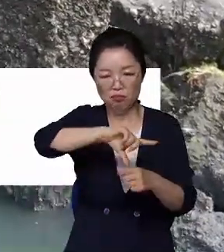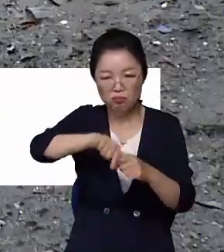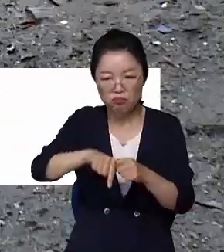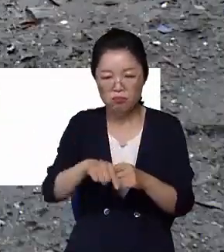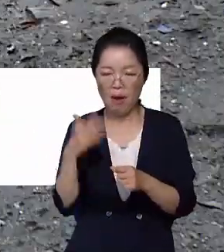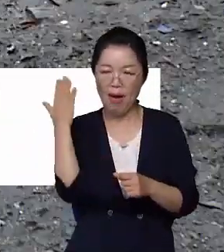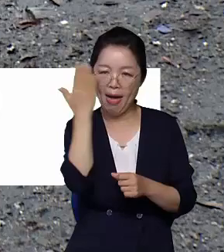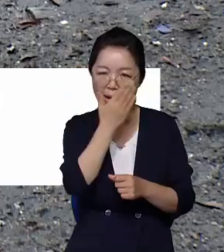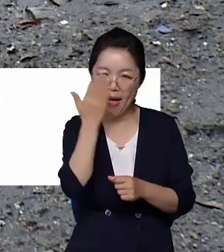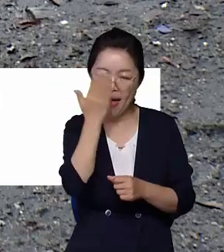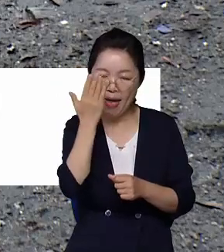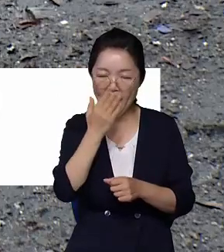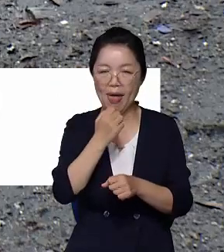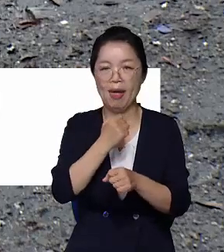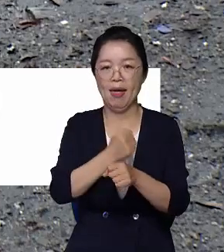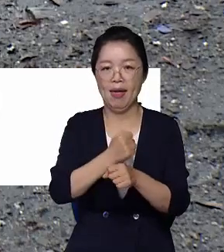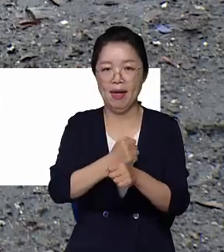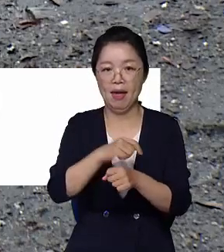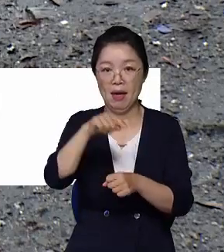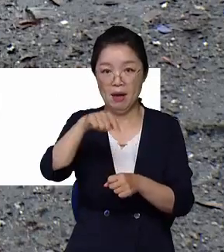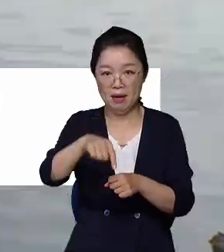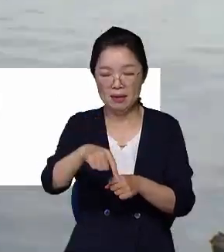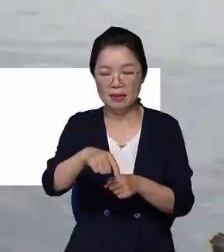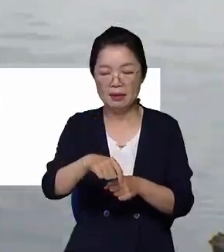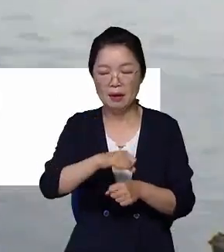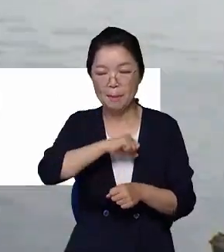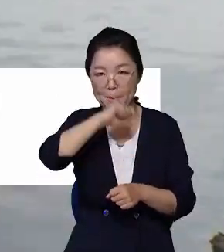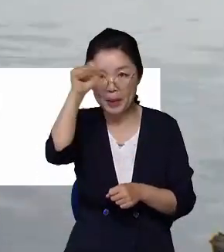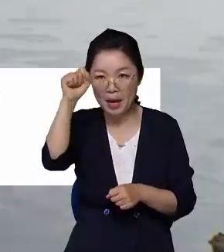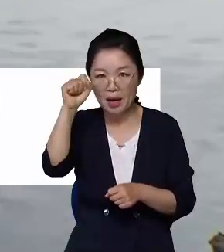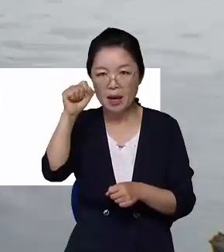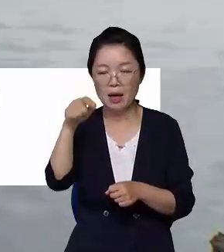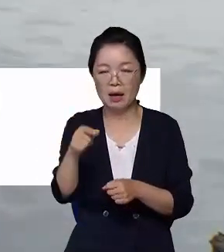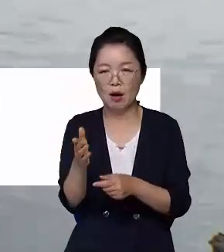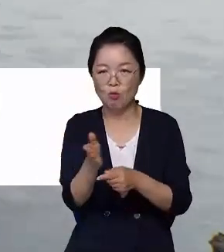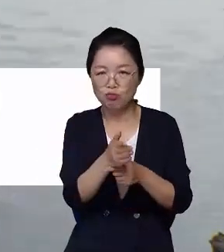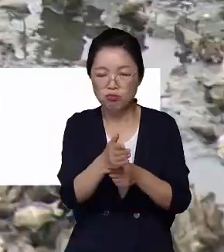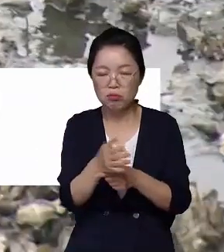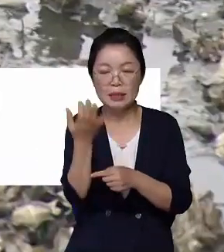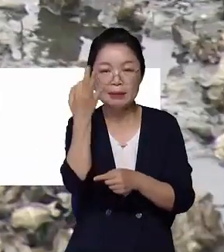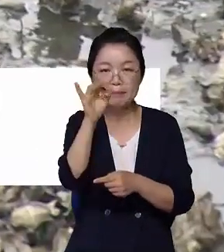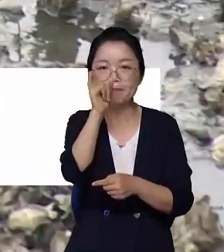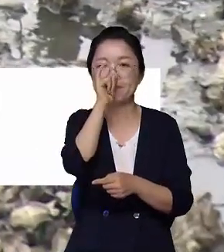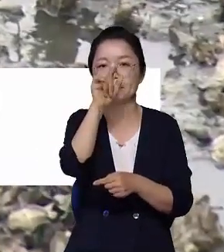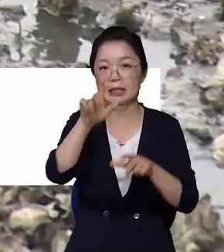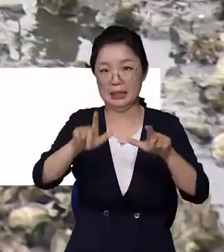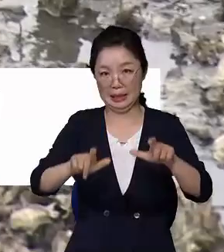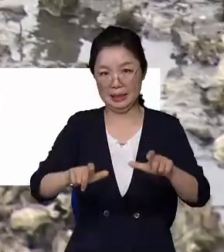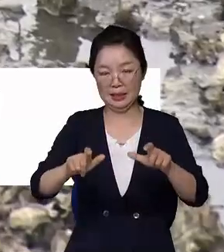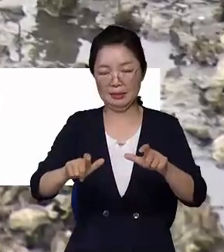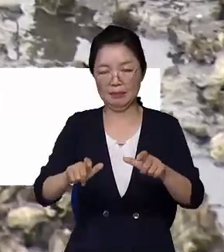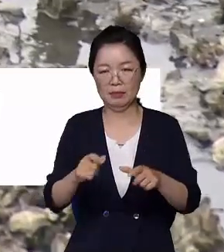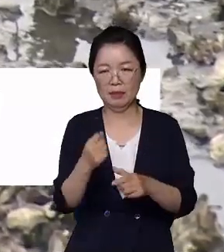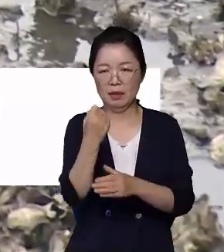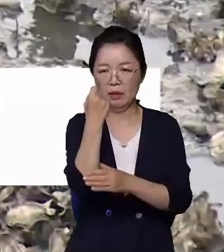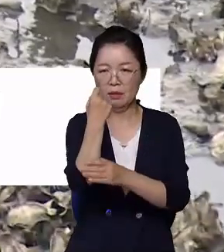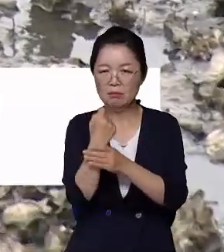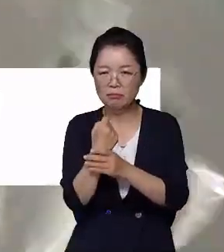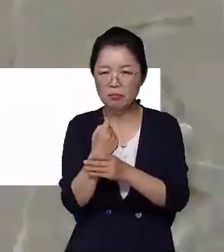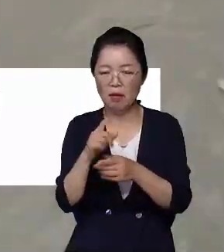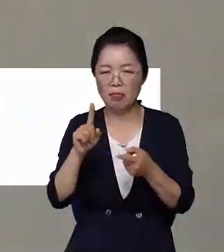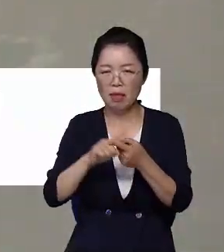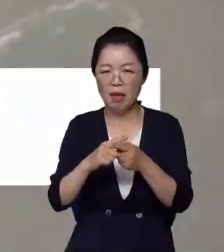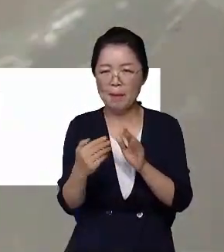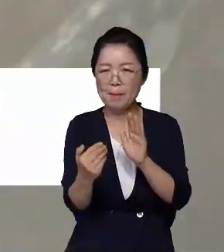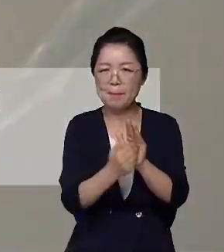굴홍합 양식장이 밀집한 가망만에 위생 합격점을 주며 수산물 수출을 승인했지만 실제로는 오염원 차단이 전혀 되지 않은